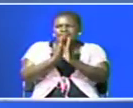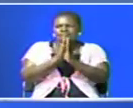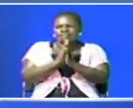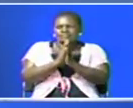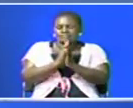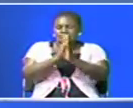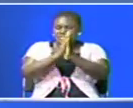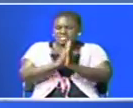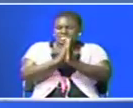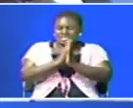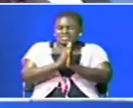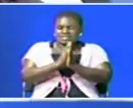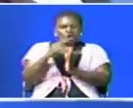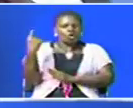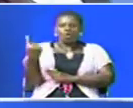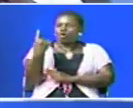Dini